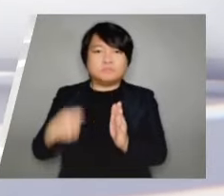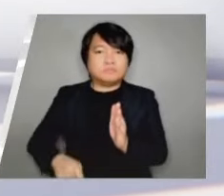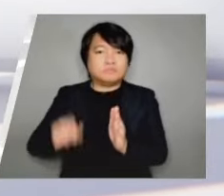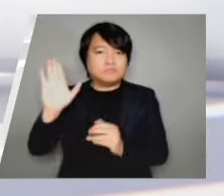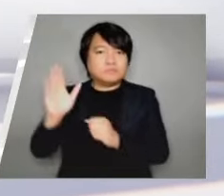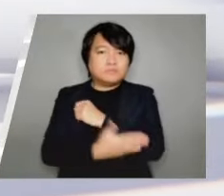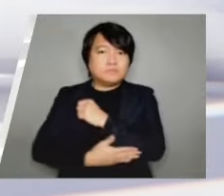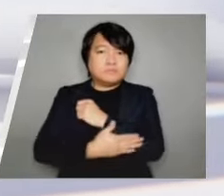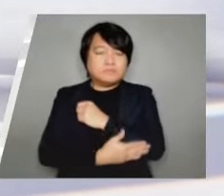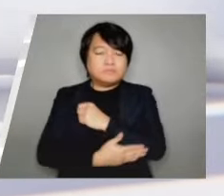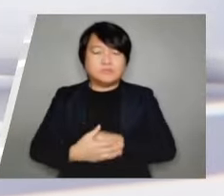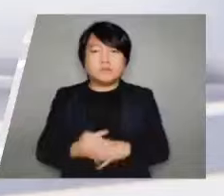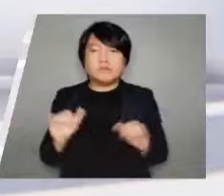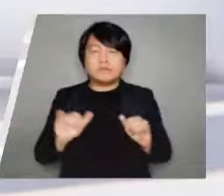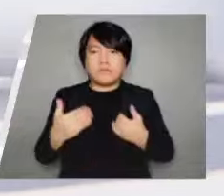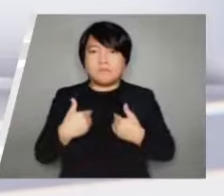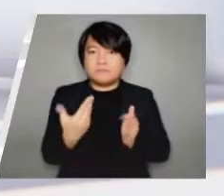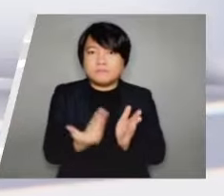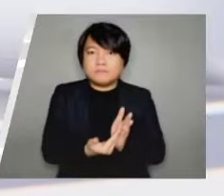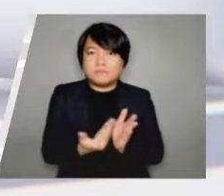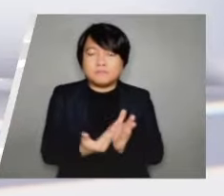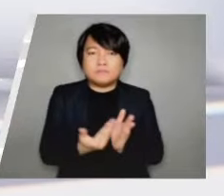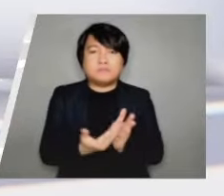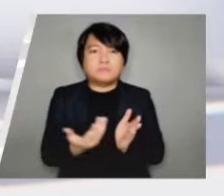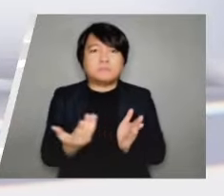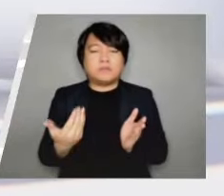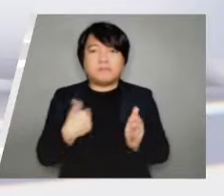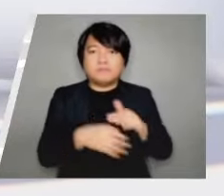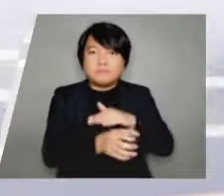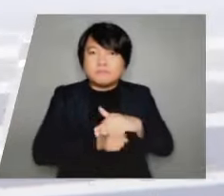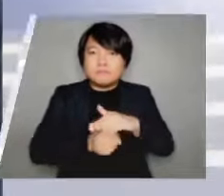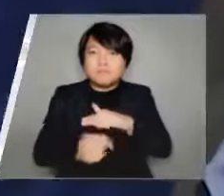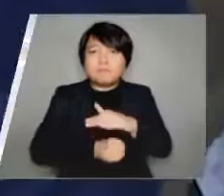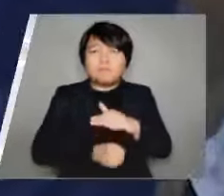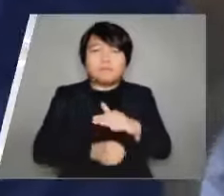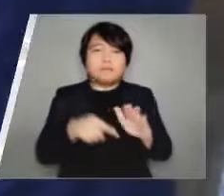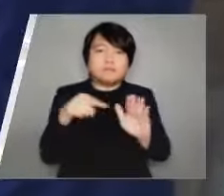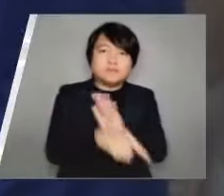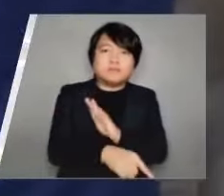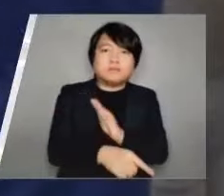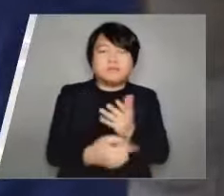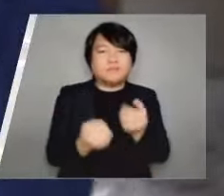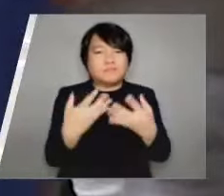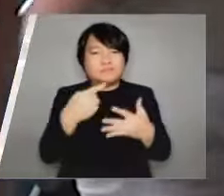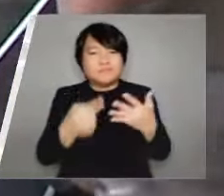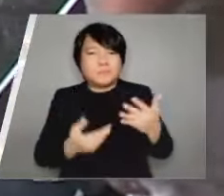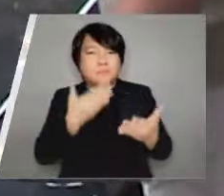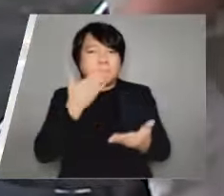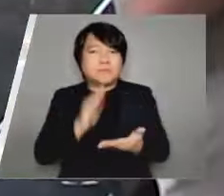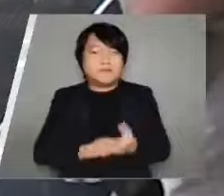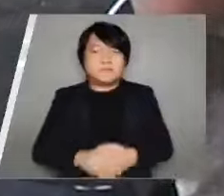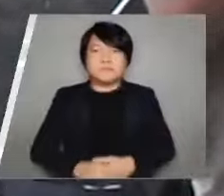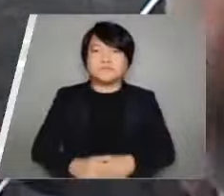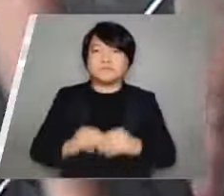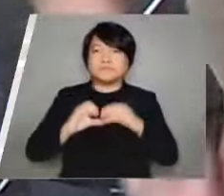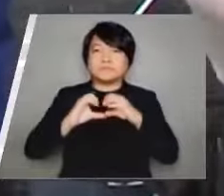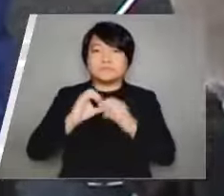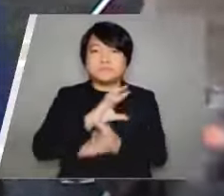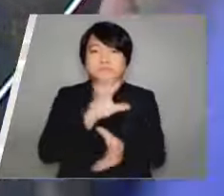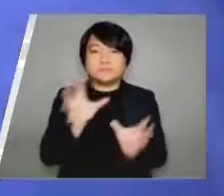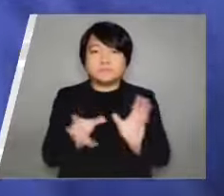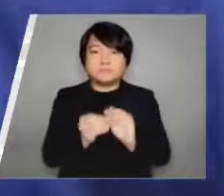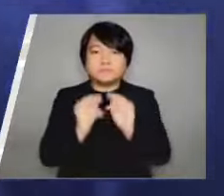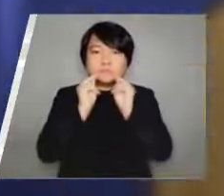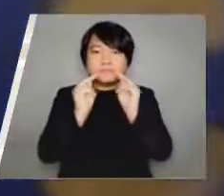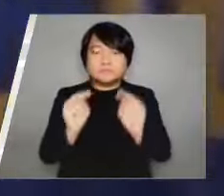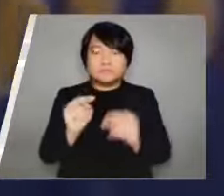krimen tulad ng kidnap for ransom, human trafficking at murder. Para sa GMA Integrated News, Jun Veneracion ang inyong